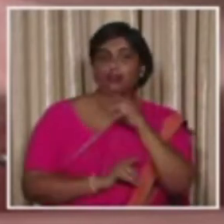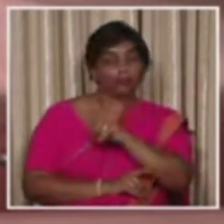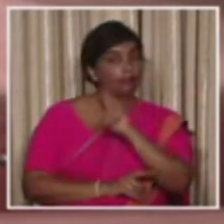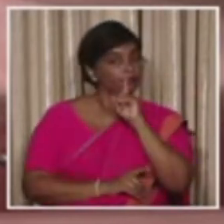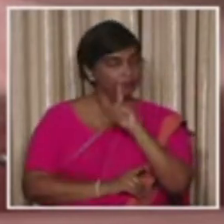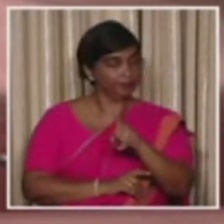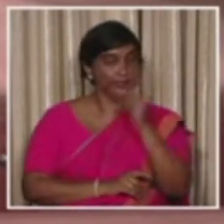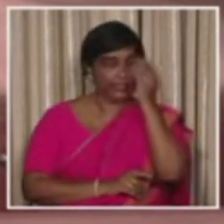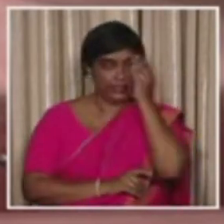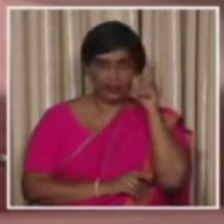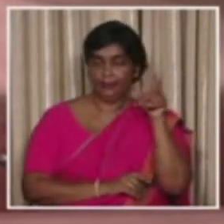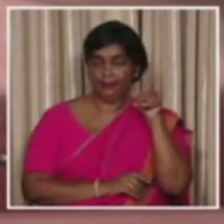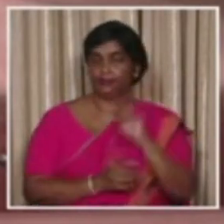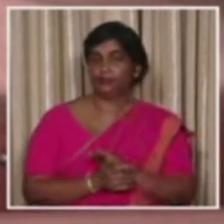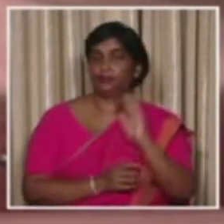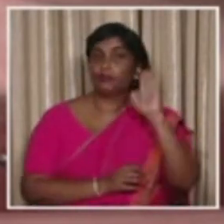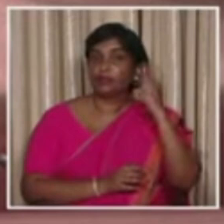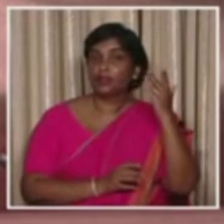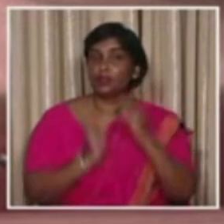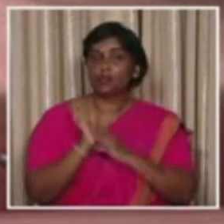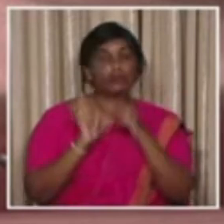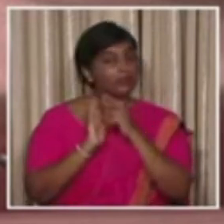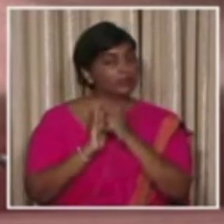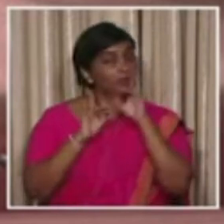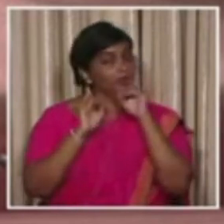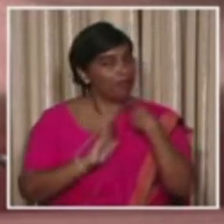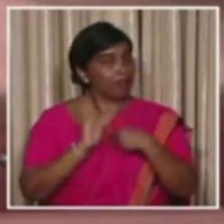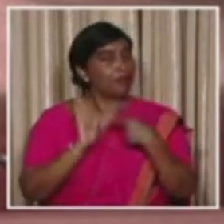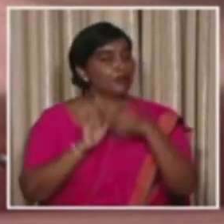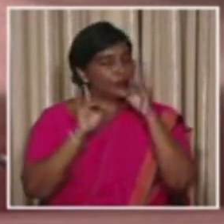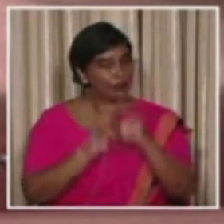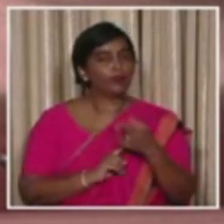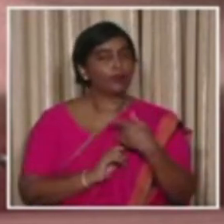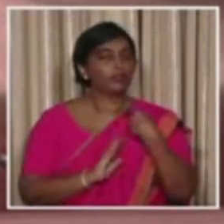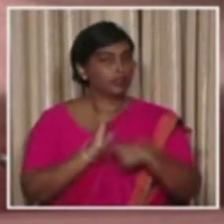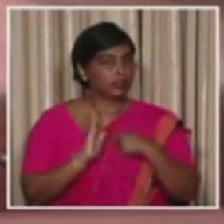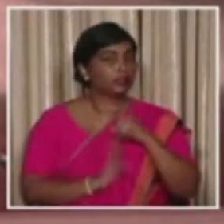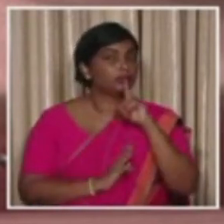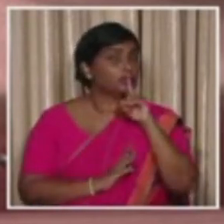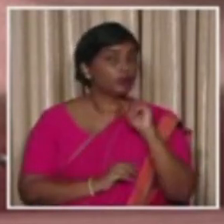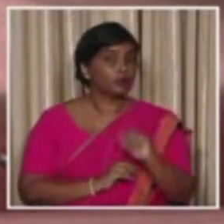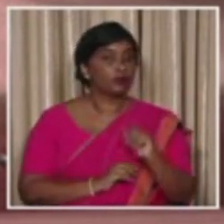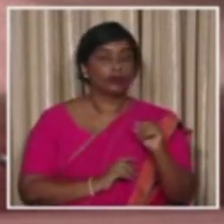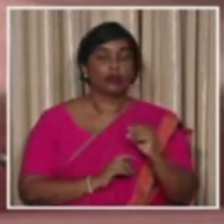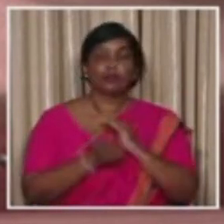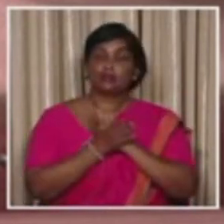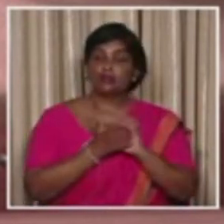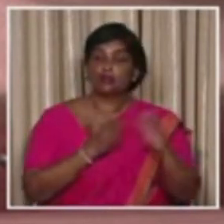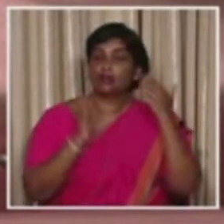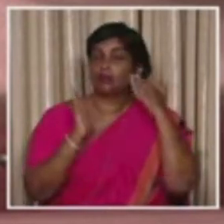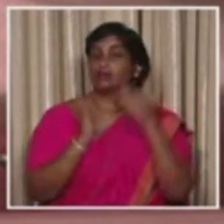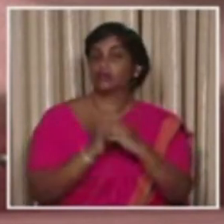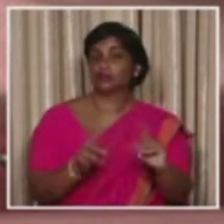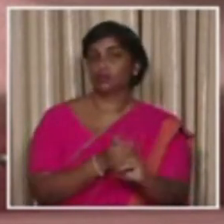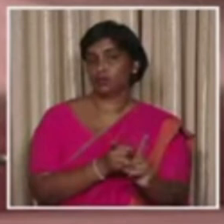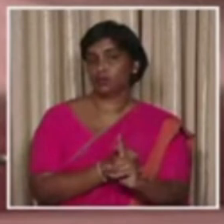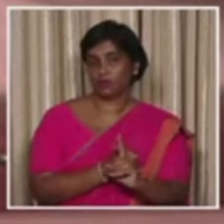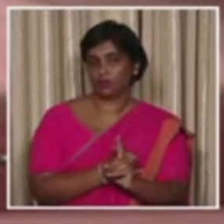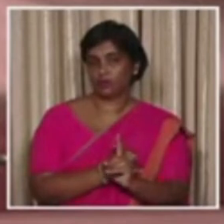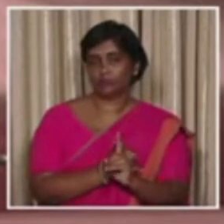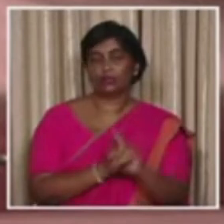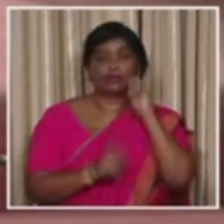முள்ளிவாய்க்கல்லே நடந்த பொழுது இந்த அரசாங்கம், இலங்கை அரசாங்கம் கூறினது சமாதானத்துக்கான யுத்தம், மக்களை வெளியேற்றுவதற்காக நாங்கள் அந்த யுத்தத்தை